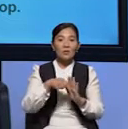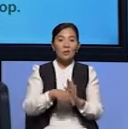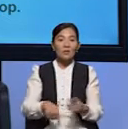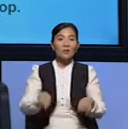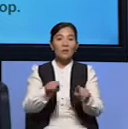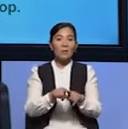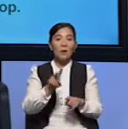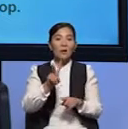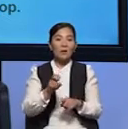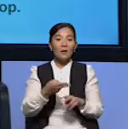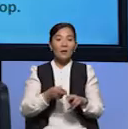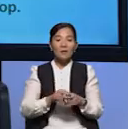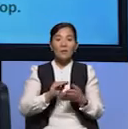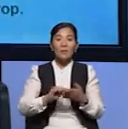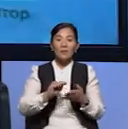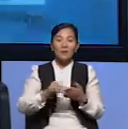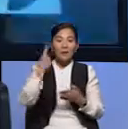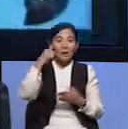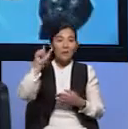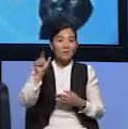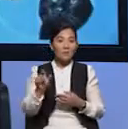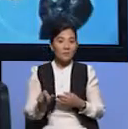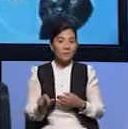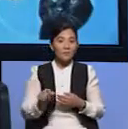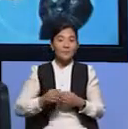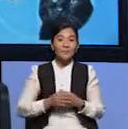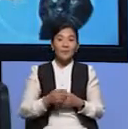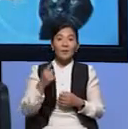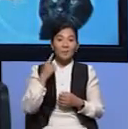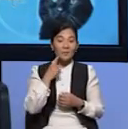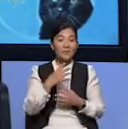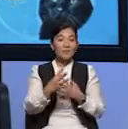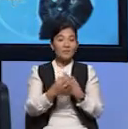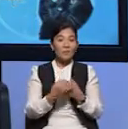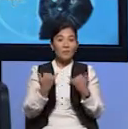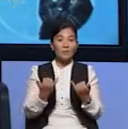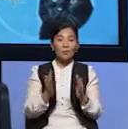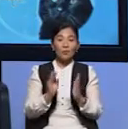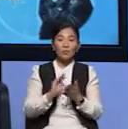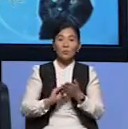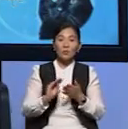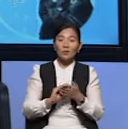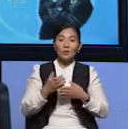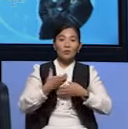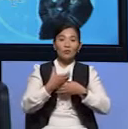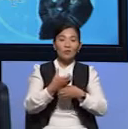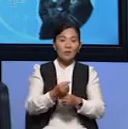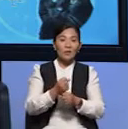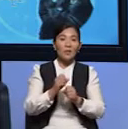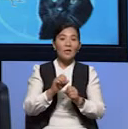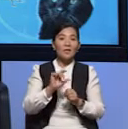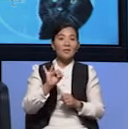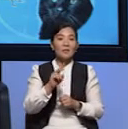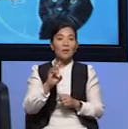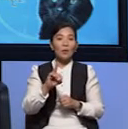так, как это написал автор. Но мы с вами сегодня будем писать сжатое